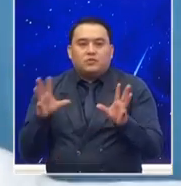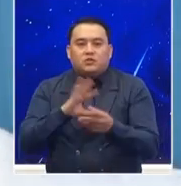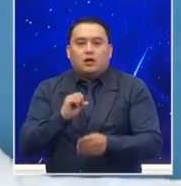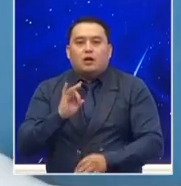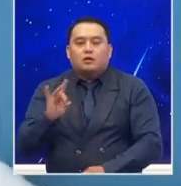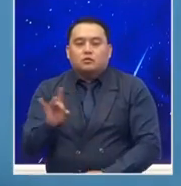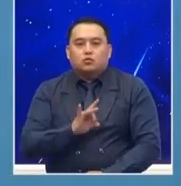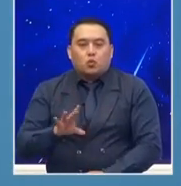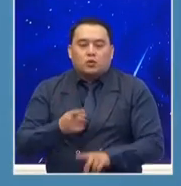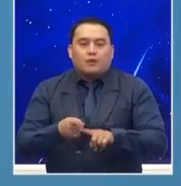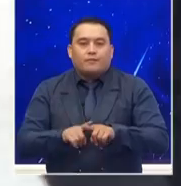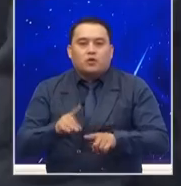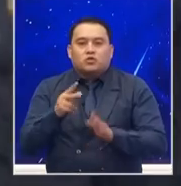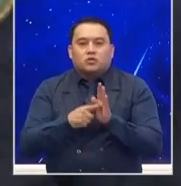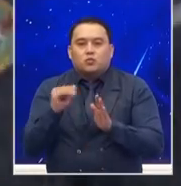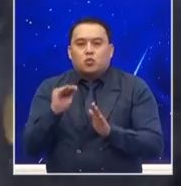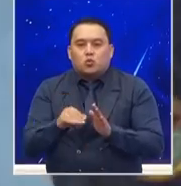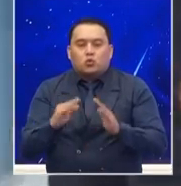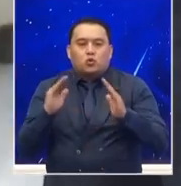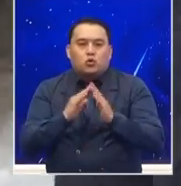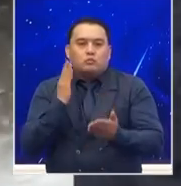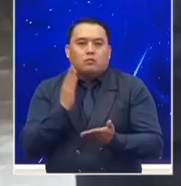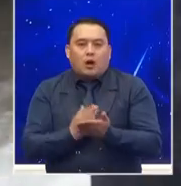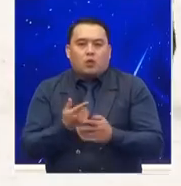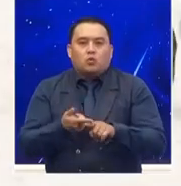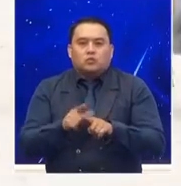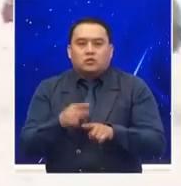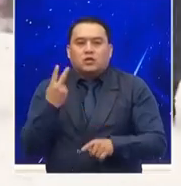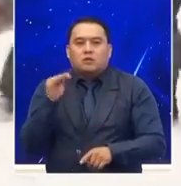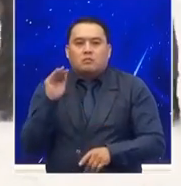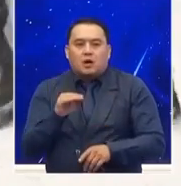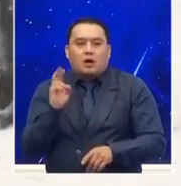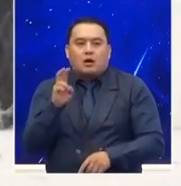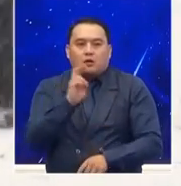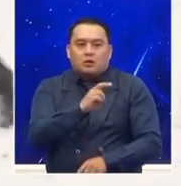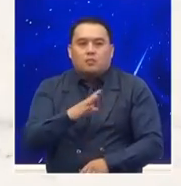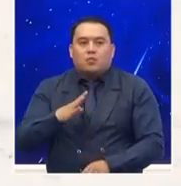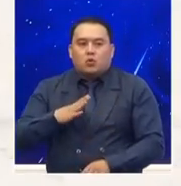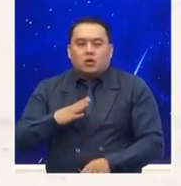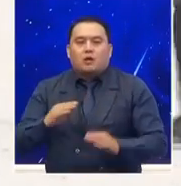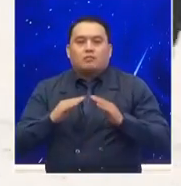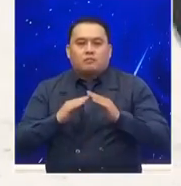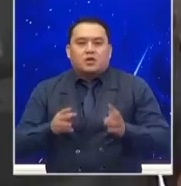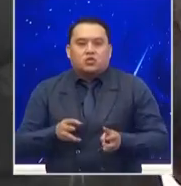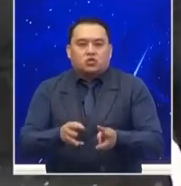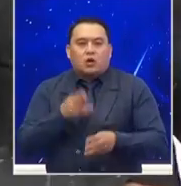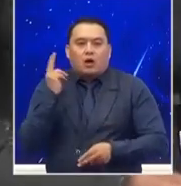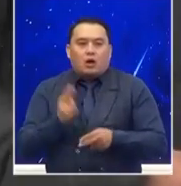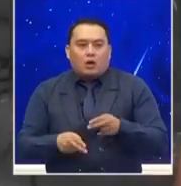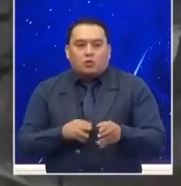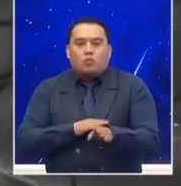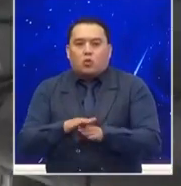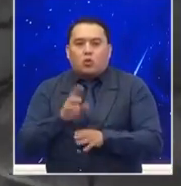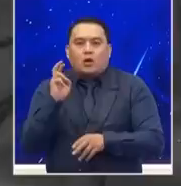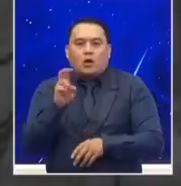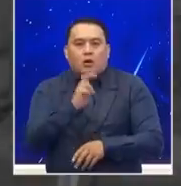ауданында 7000-ға жуық тұрғын үй бар. Төтеншеліктер қазіргі уақытқа дейін оның 2000-нан астамын аралап шыққан. Пеш жағу маусым аяқталғанға дейін толықтай